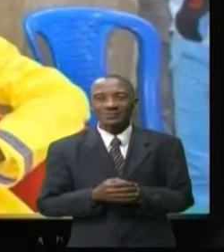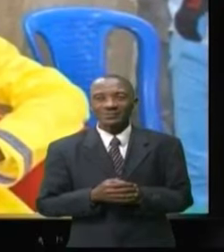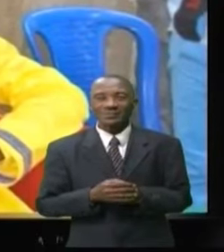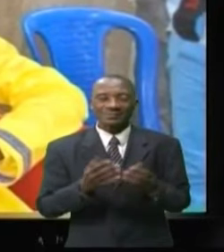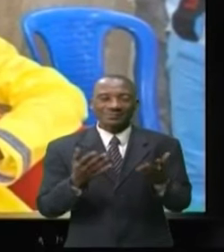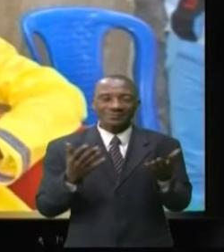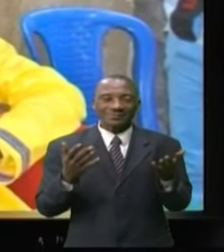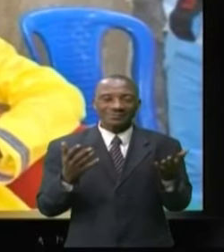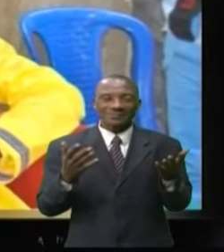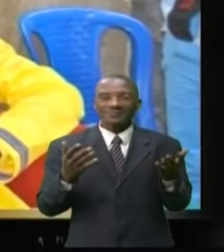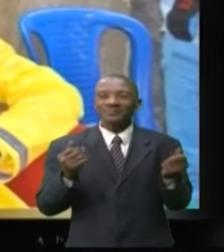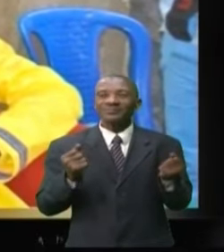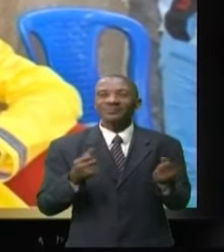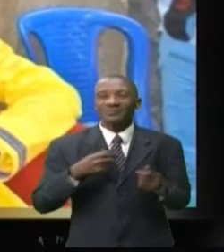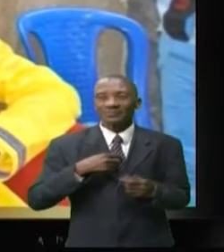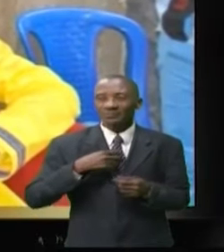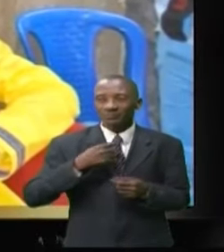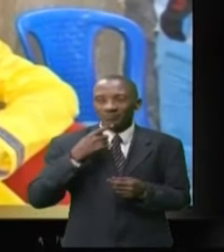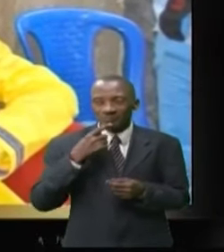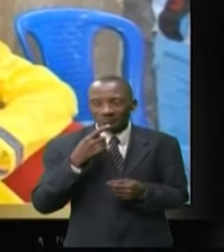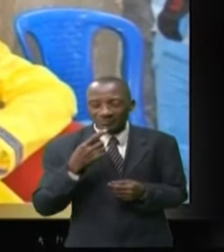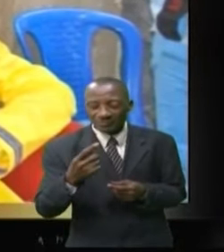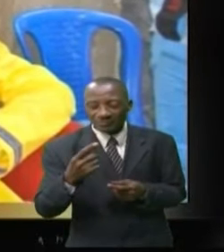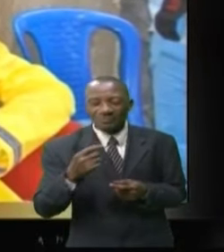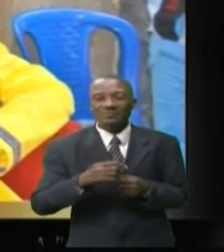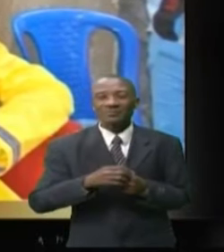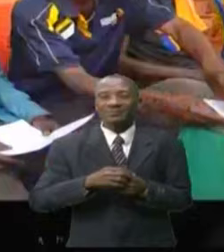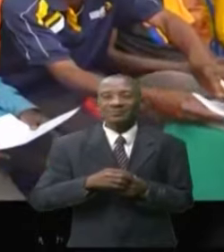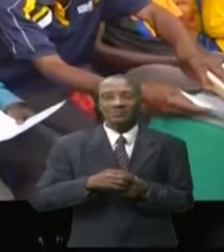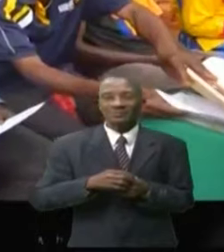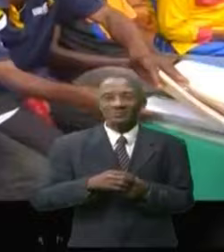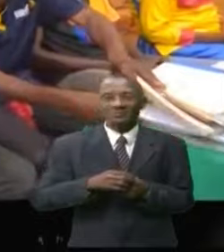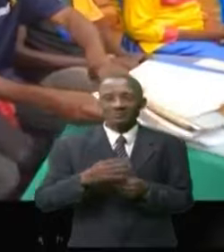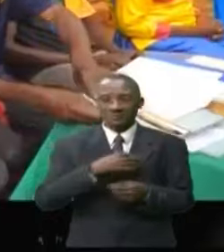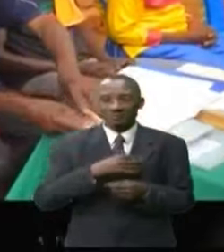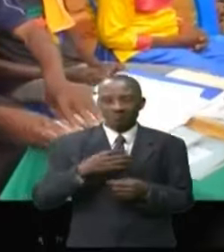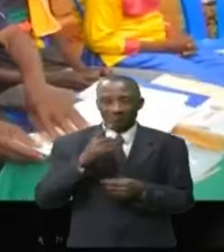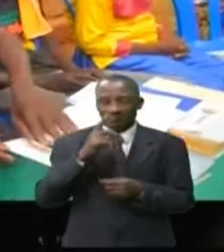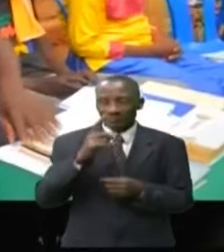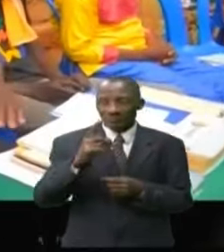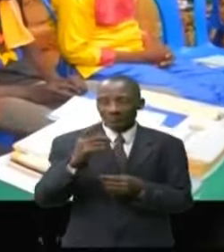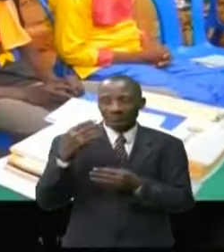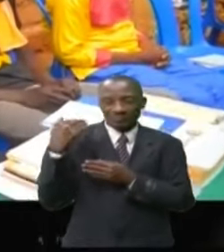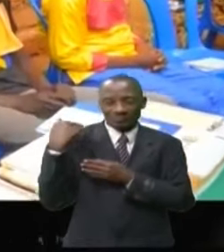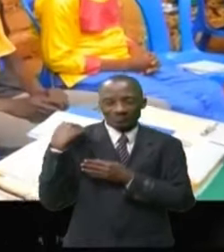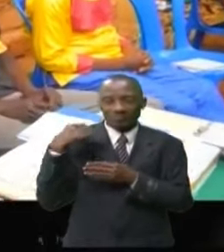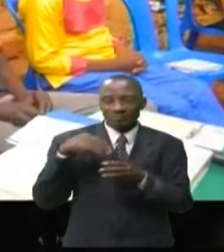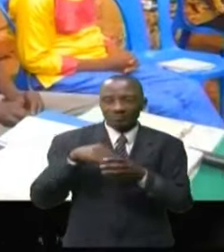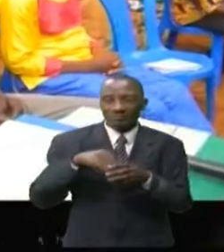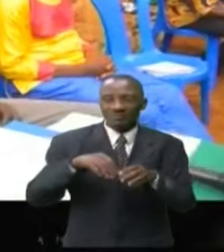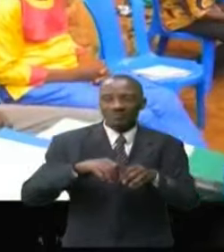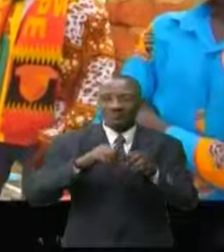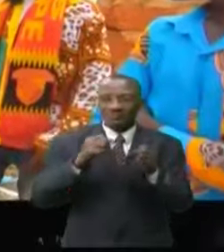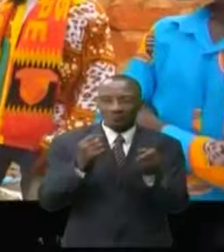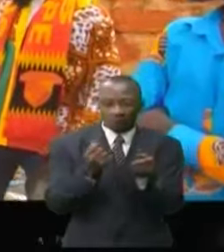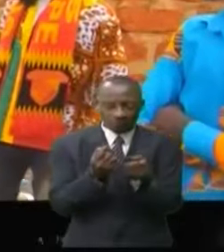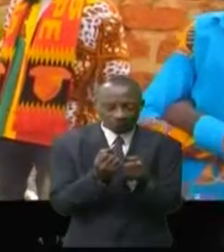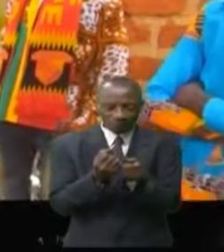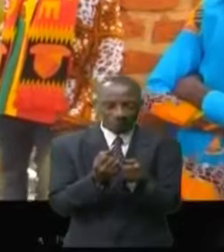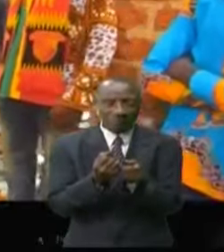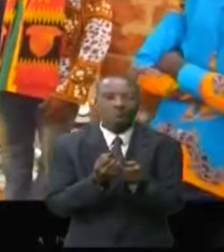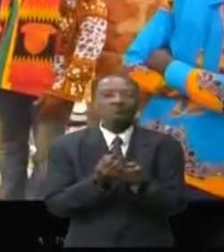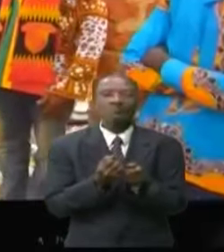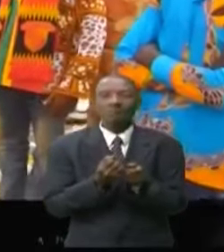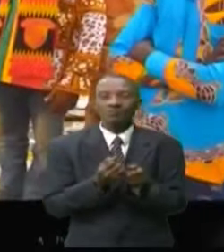octobre dernier à l'âge de 77 ans a créé un vide à la tête de la communauté de bundouia Congo très